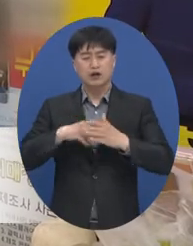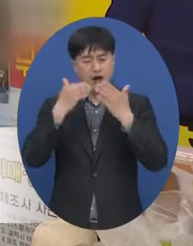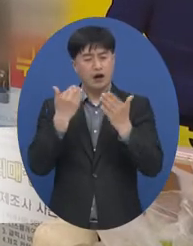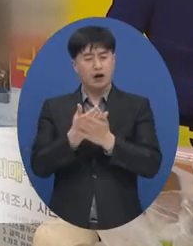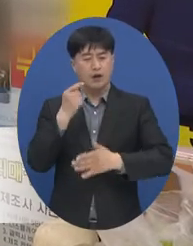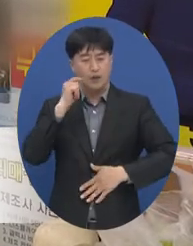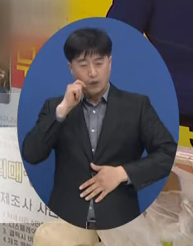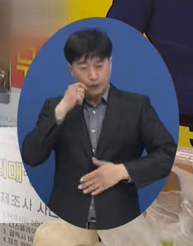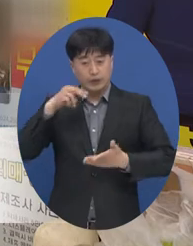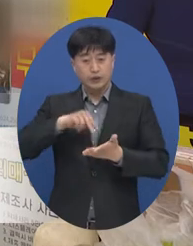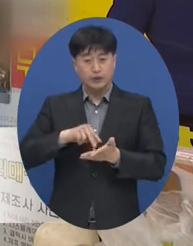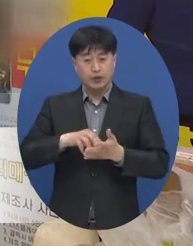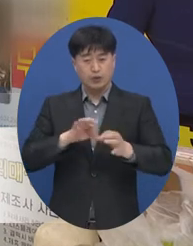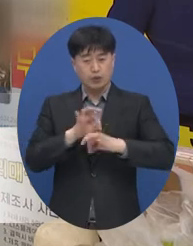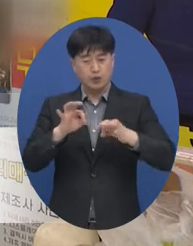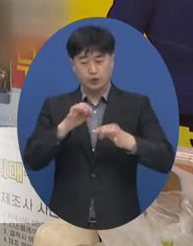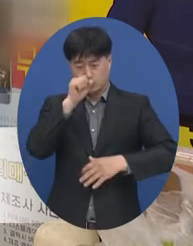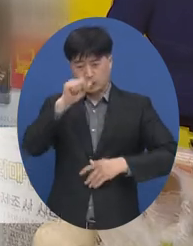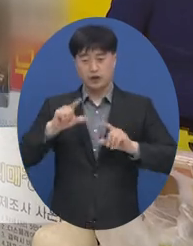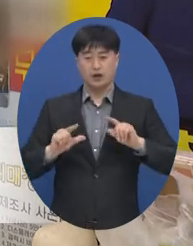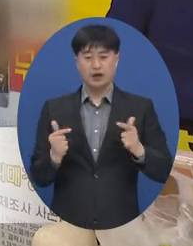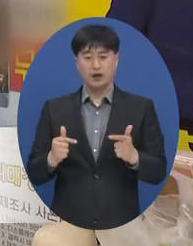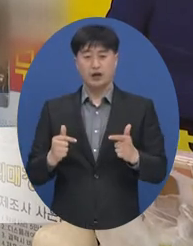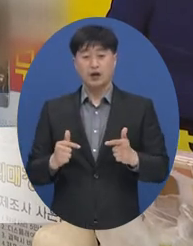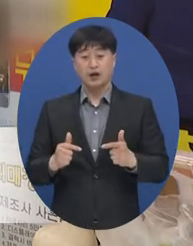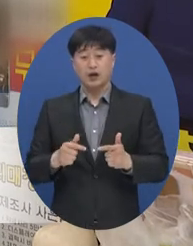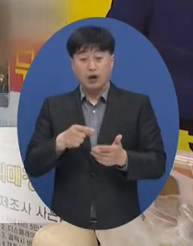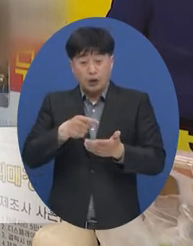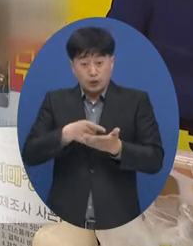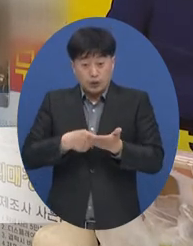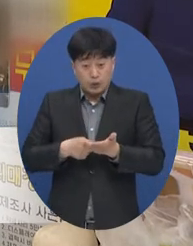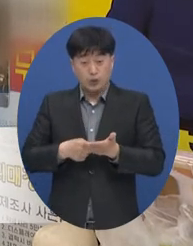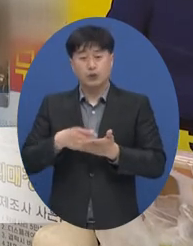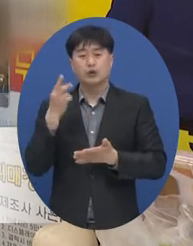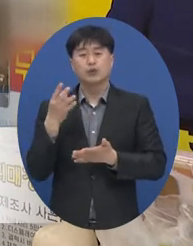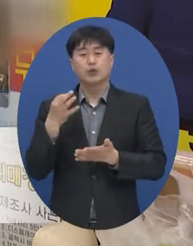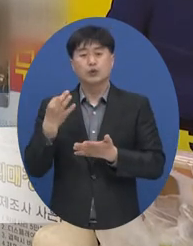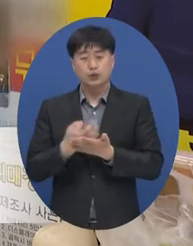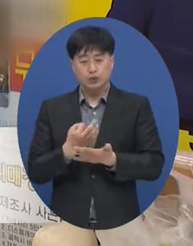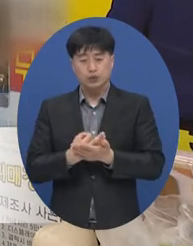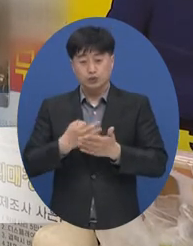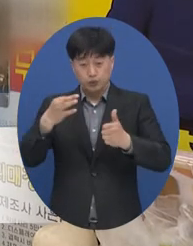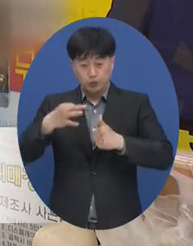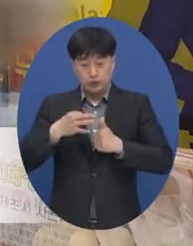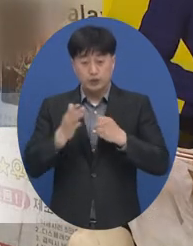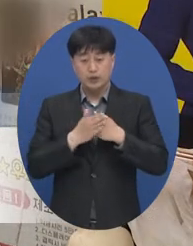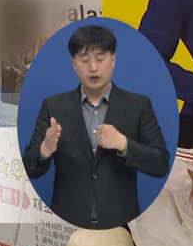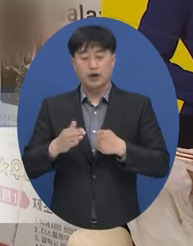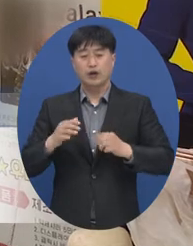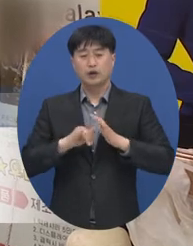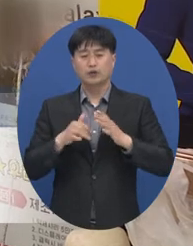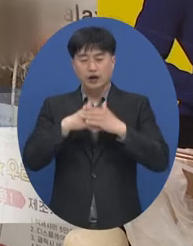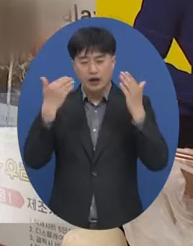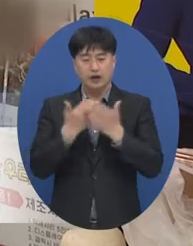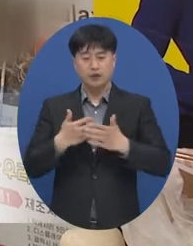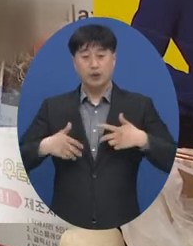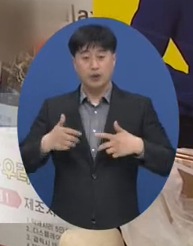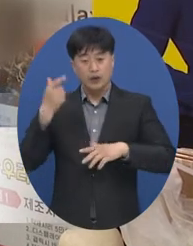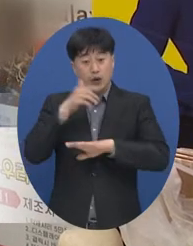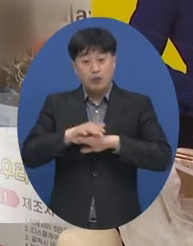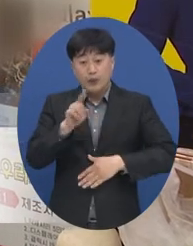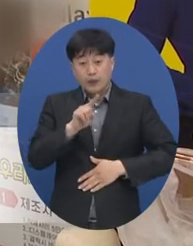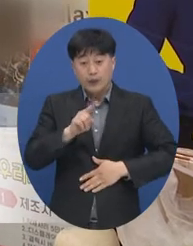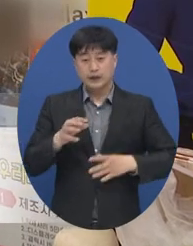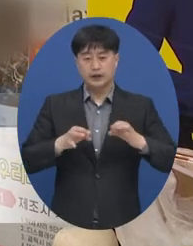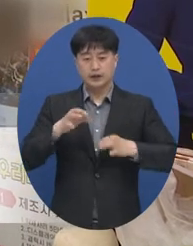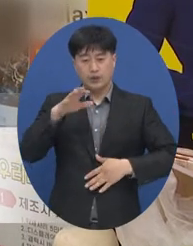다 어려운 상황인데 경제도 안 좋고 재난소득을 준다고 하니까 가족들 다 기뻐했었고요. 계획은 이제 시장 같은 데